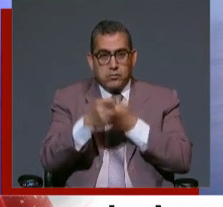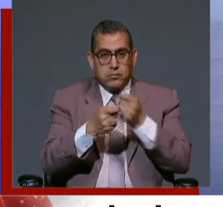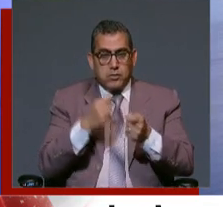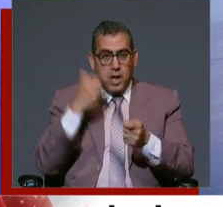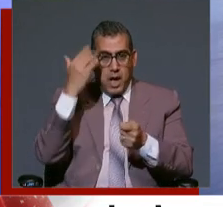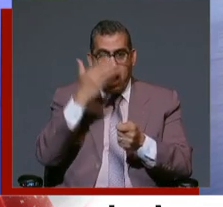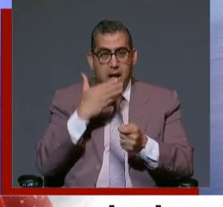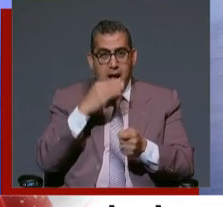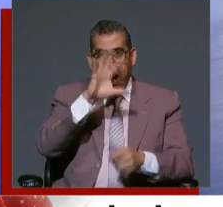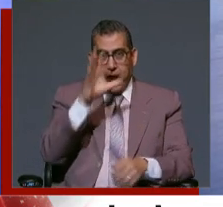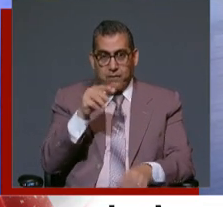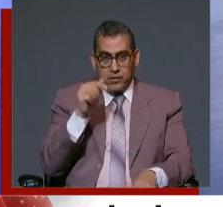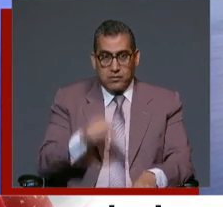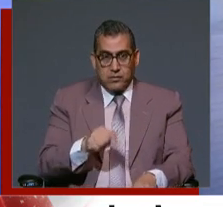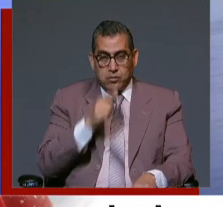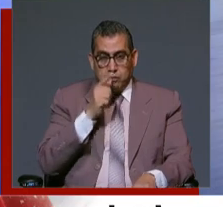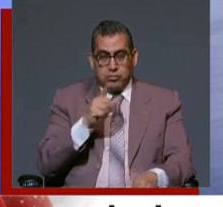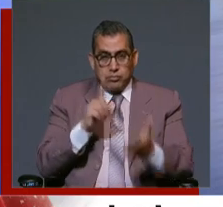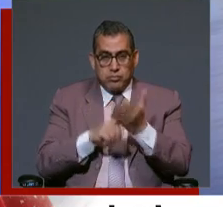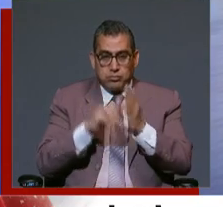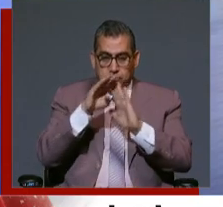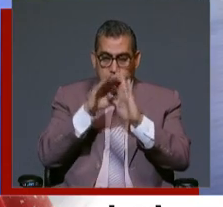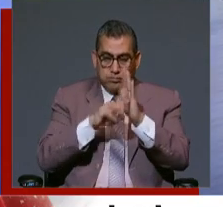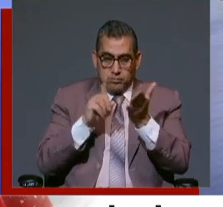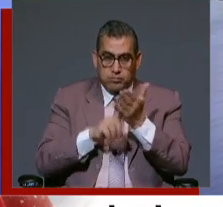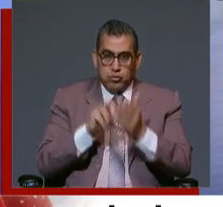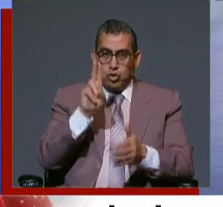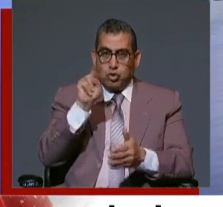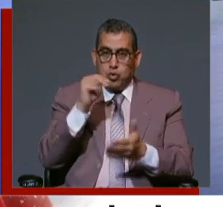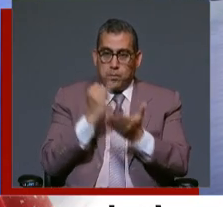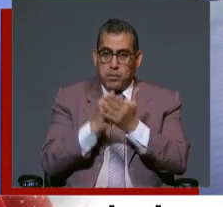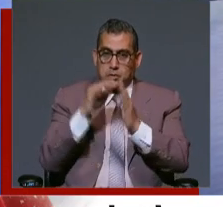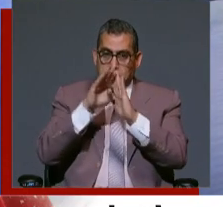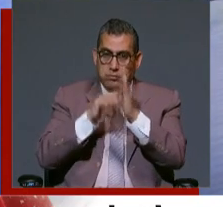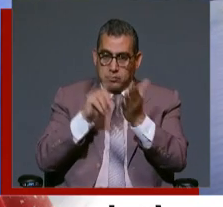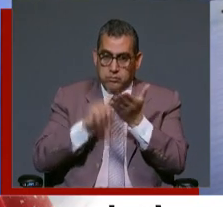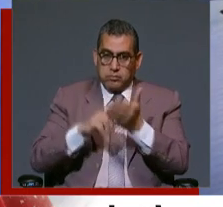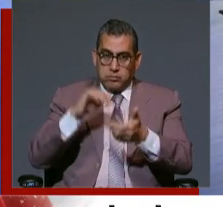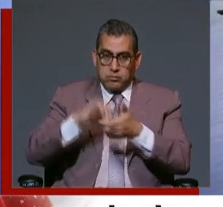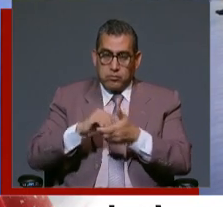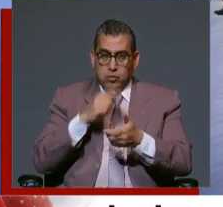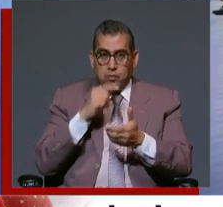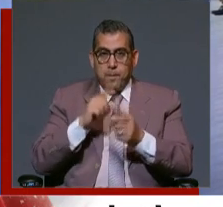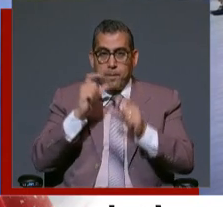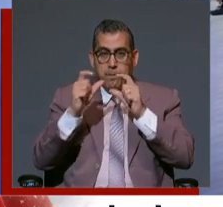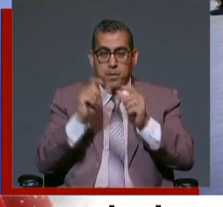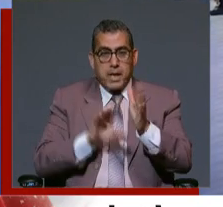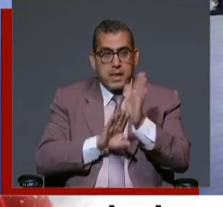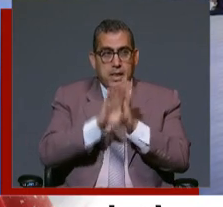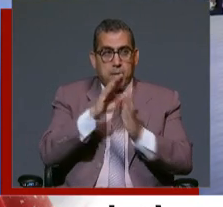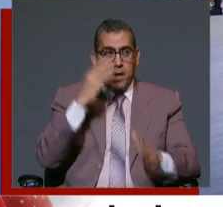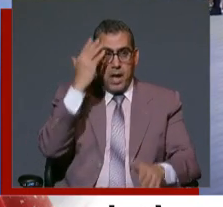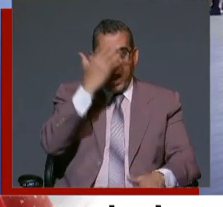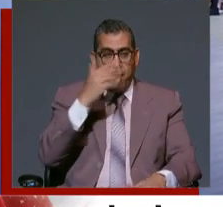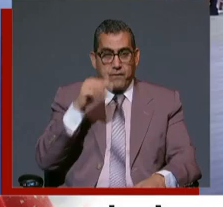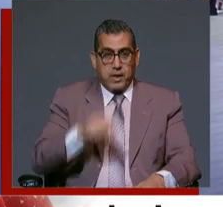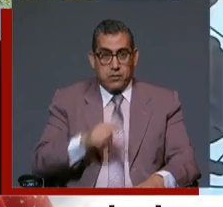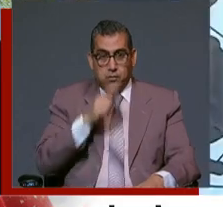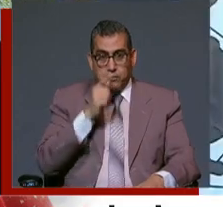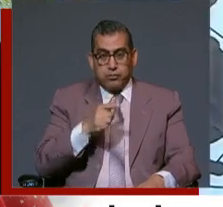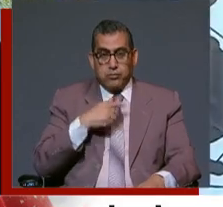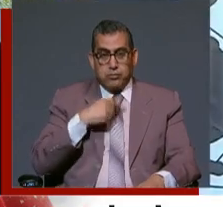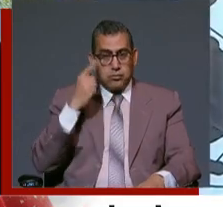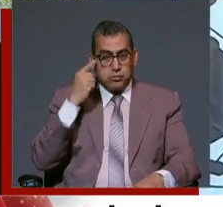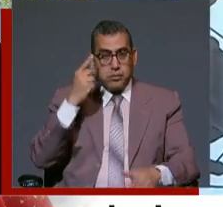لدول القارة الإفريقية طبقاً لتقديرات الأمم المتحدة وبنك التنمية الإفريقي. ونذكر منها